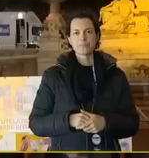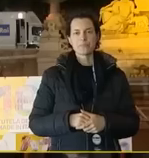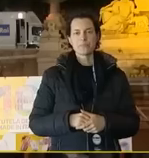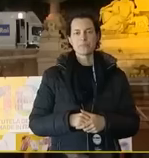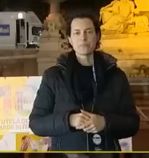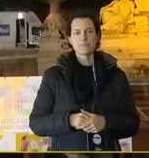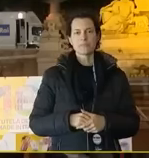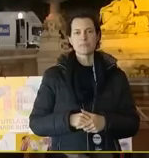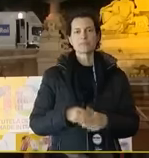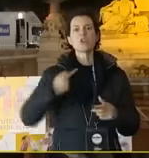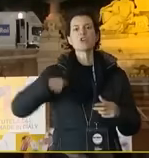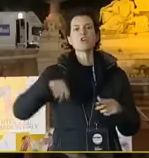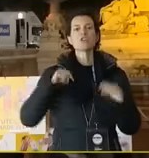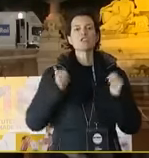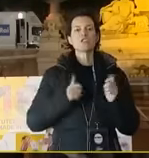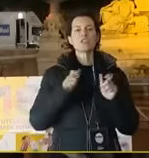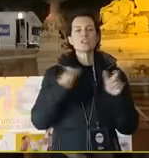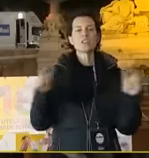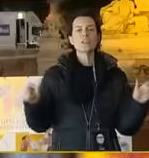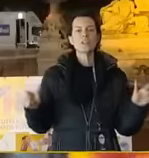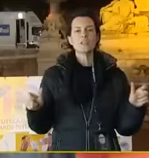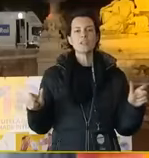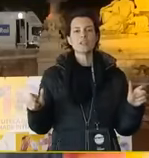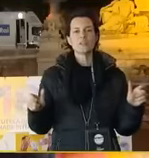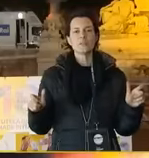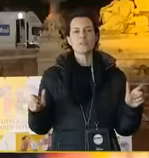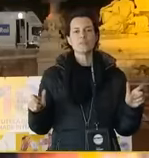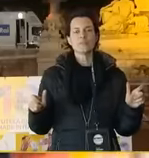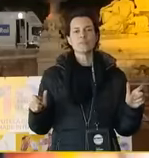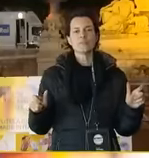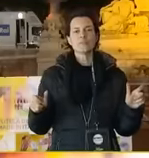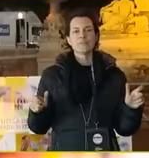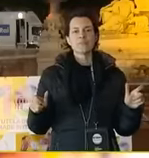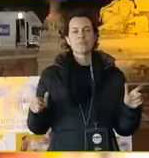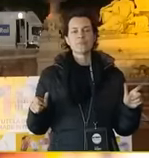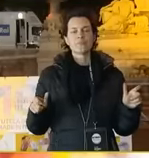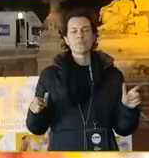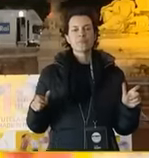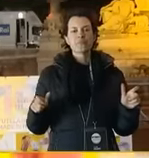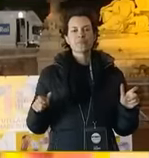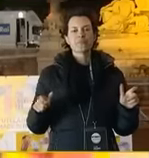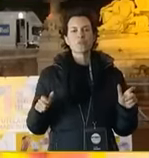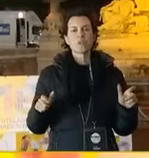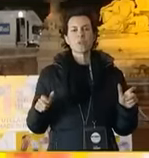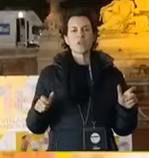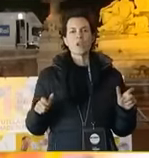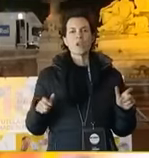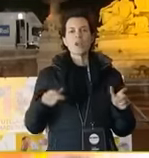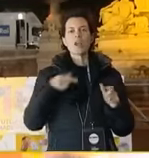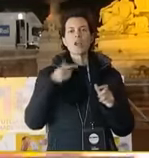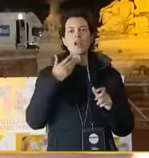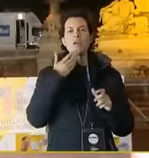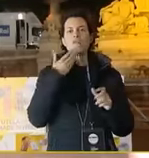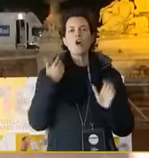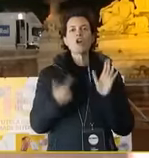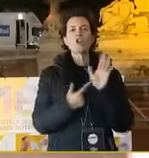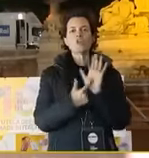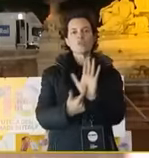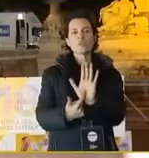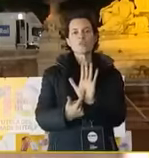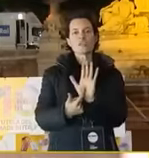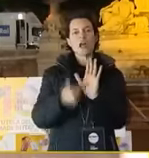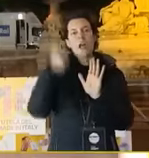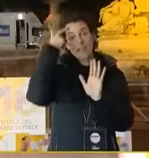Siamo cittadini che stanno mettendo la testa e il cuore in un progetto, e